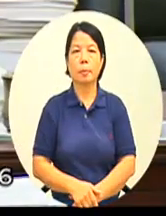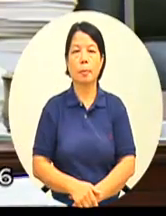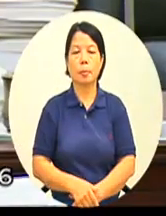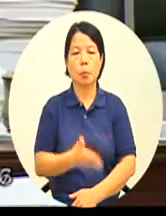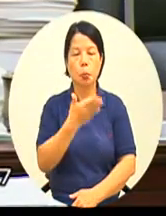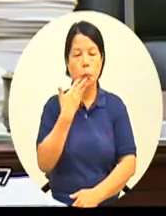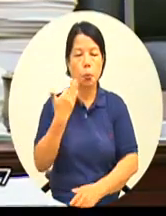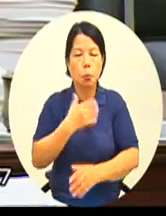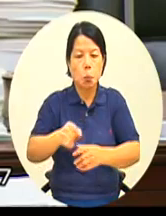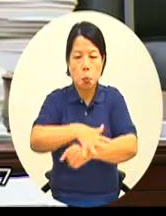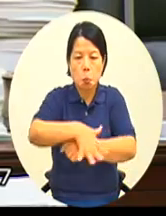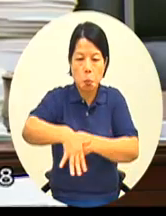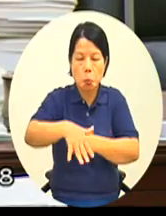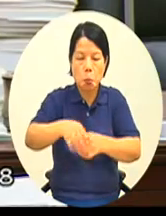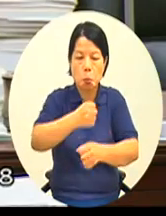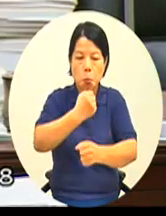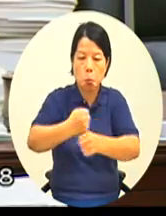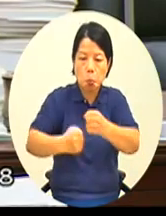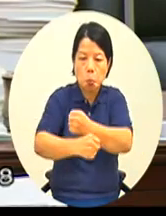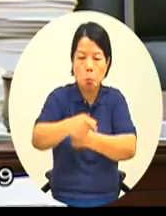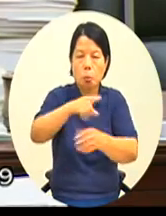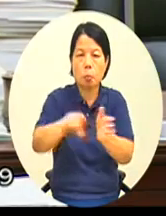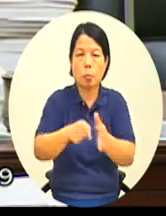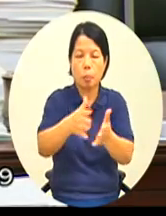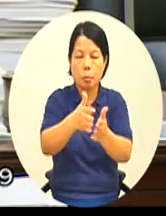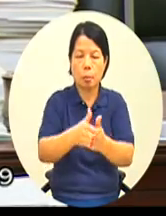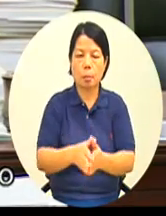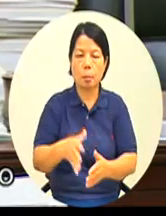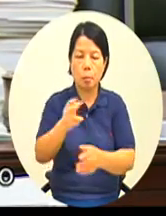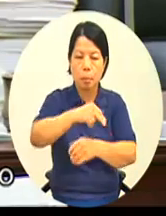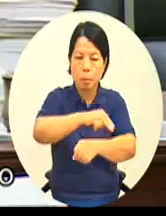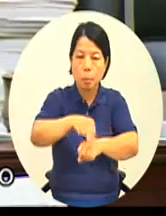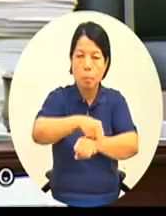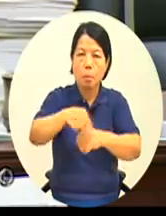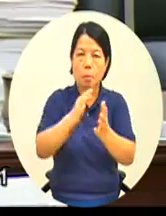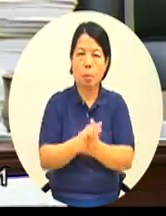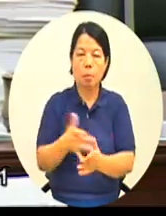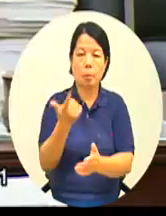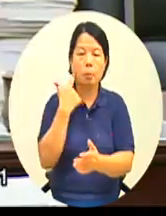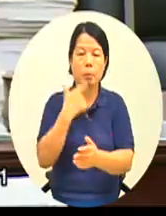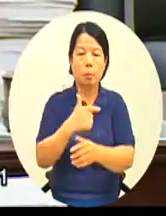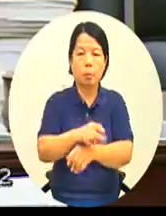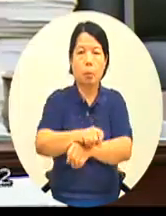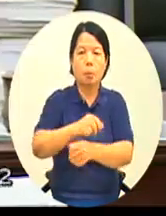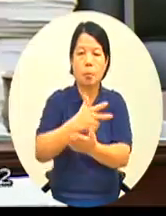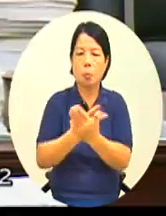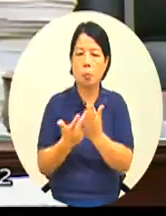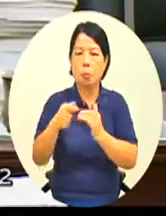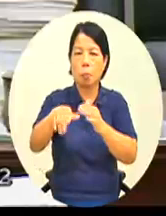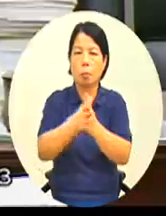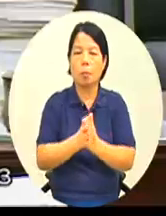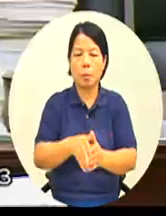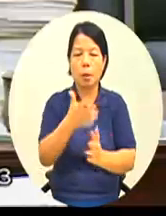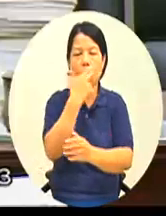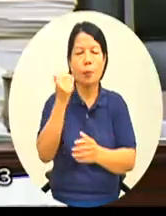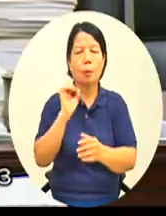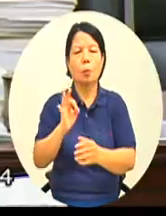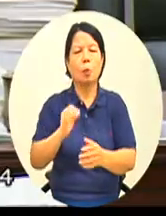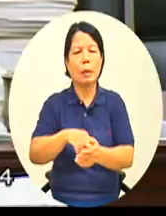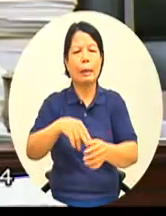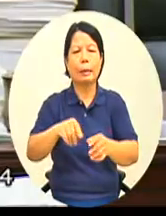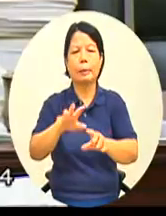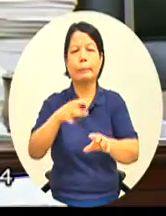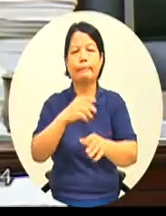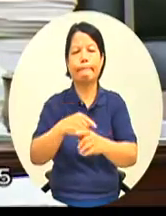照的机构的时候，把它的所谓的设计美学还是要放在里面。盲工啊，红边的啊，卖一个一盖高黑无为不